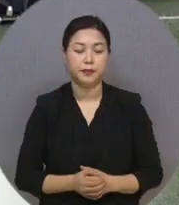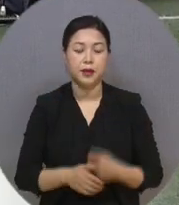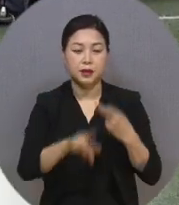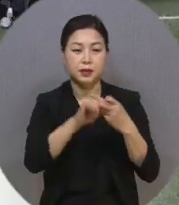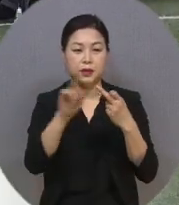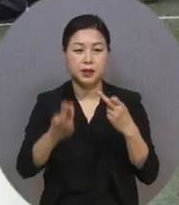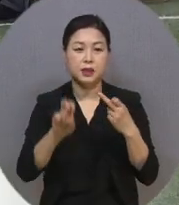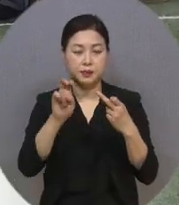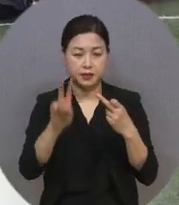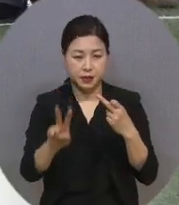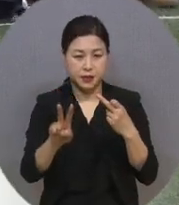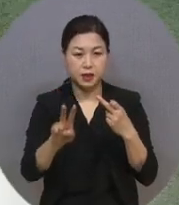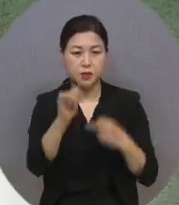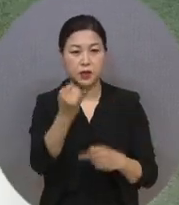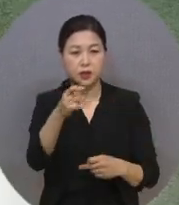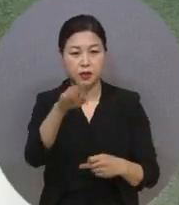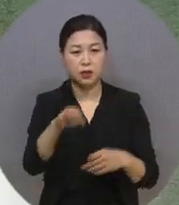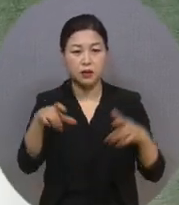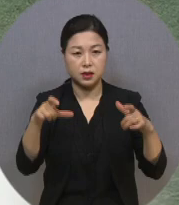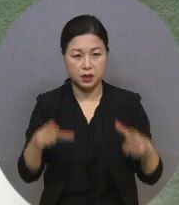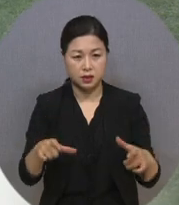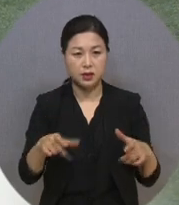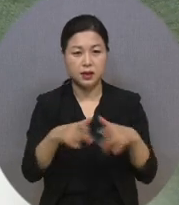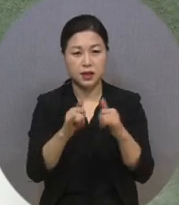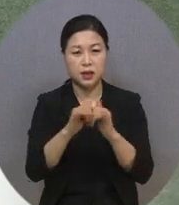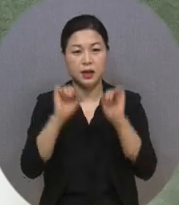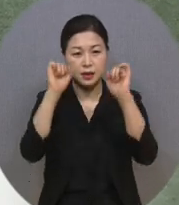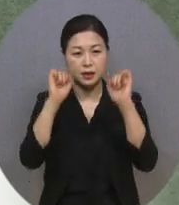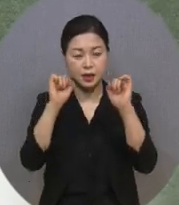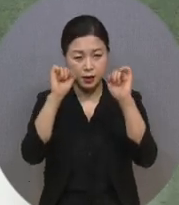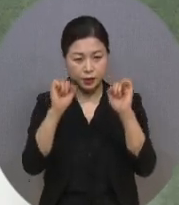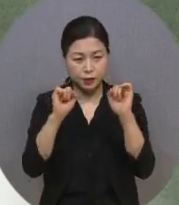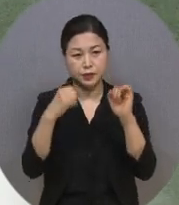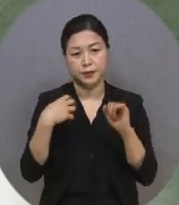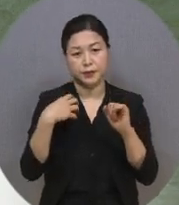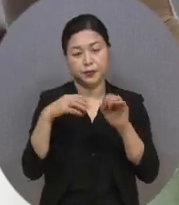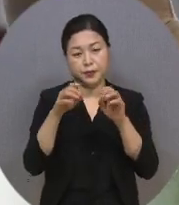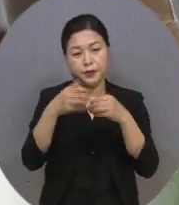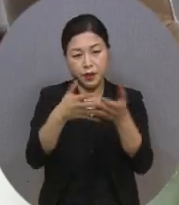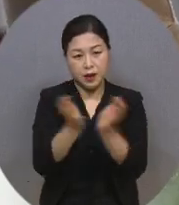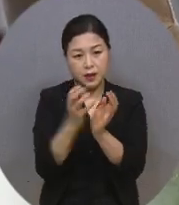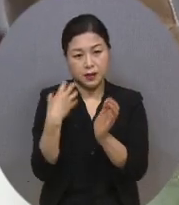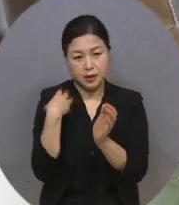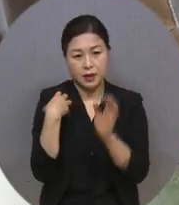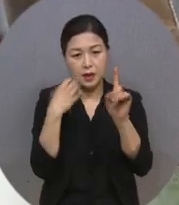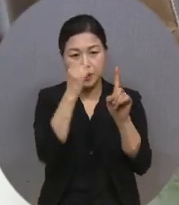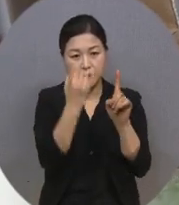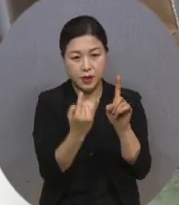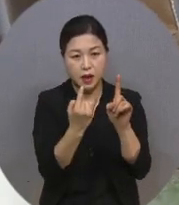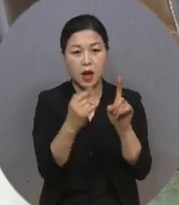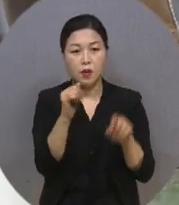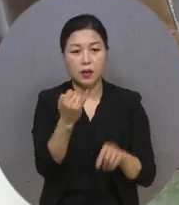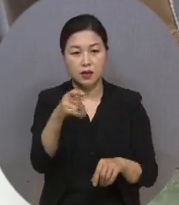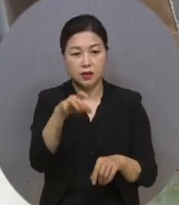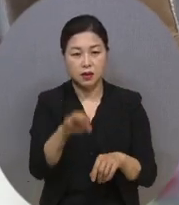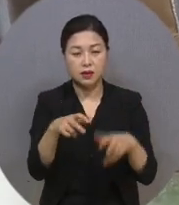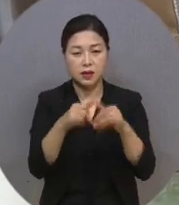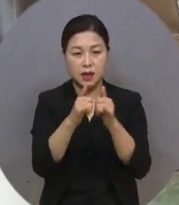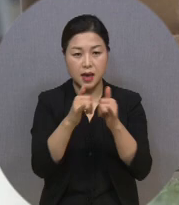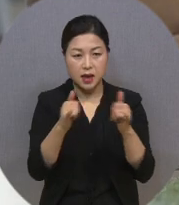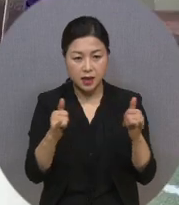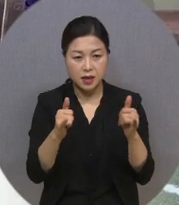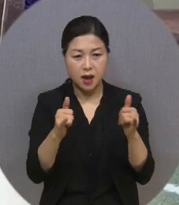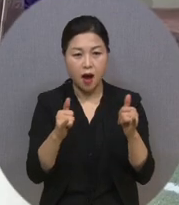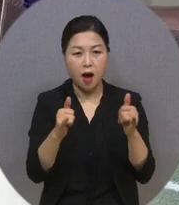12월 22일 횡성군에서 횡성군 장애인 체육회가 주관한 제1회 횡성군 장애인 어울림 게이트볼 대회가